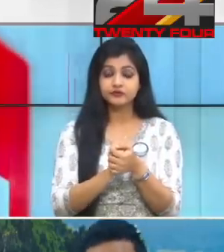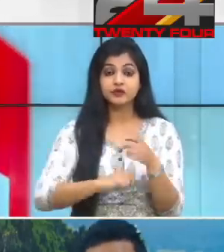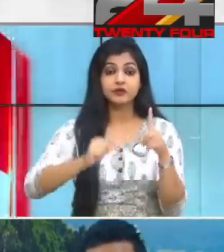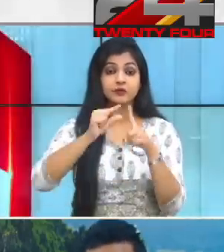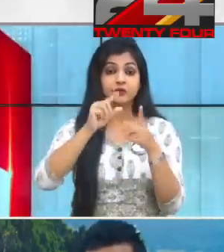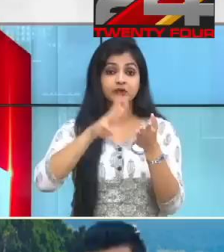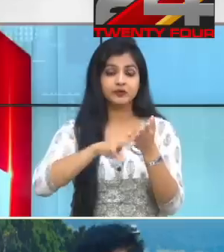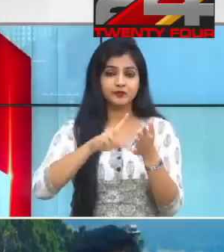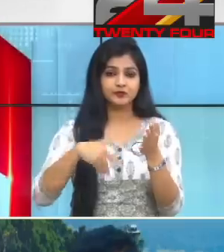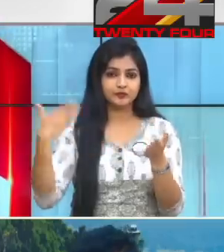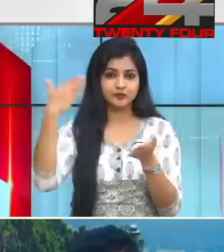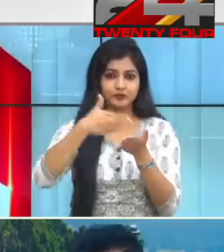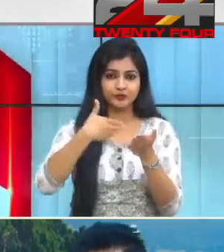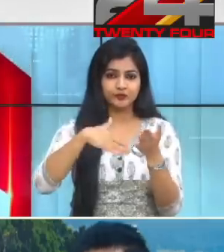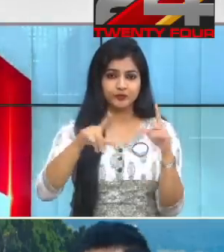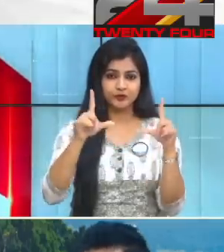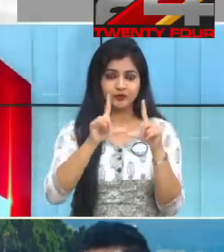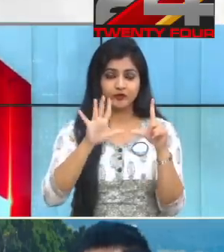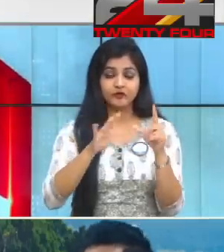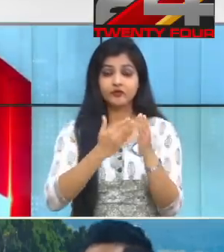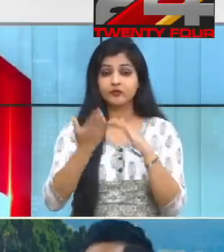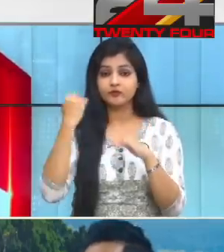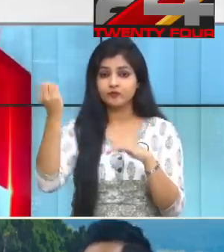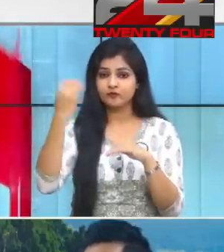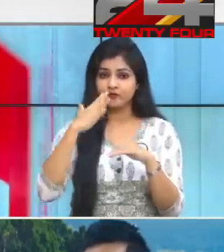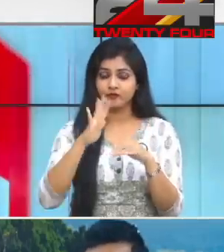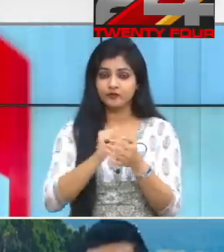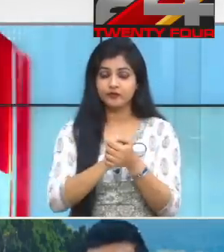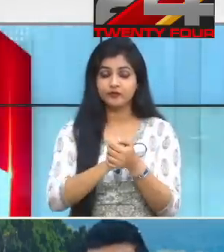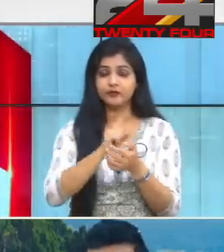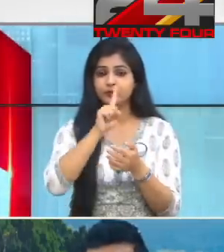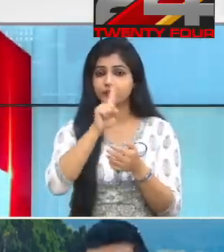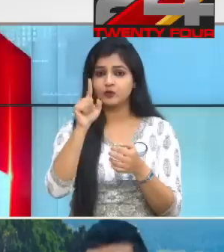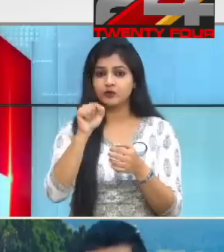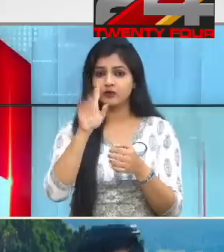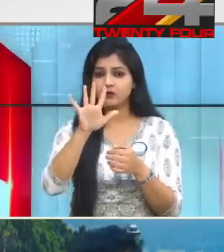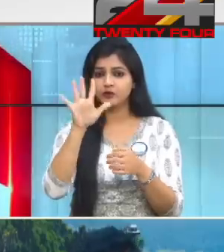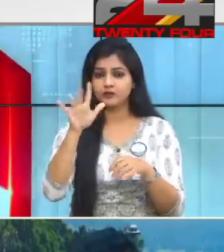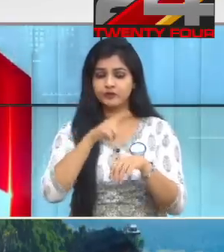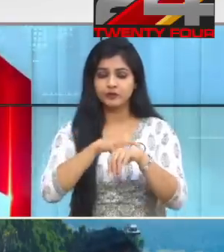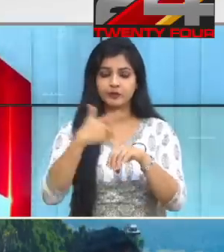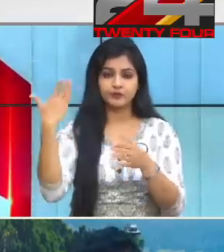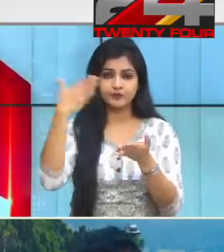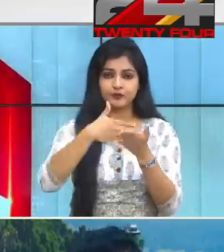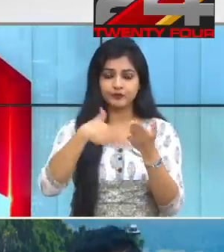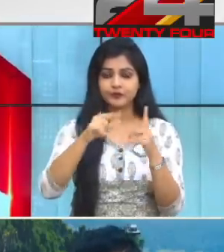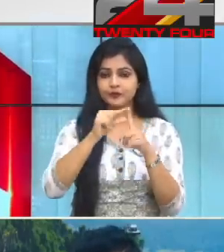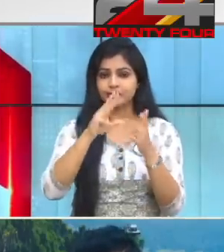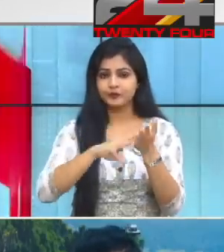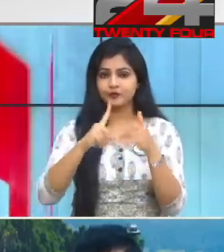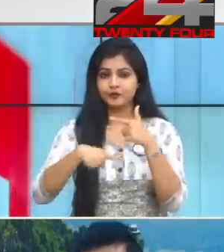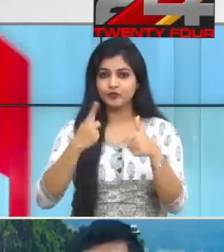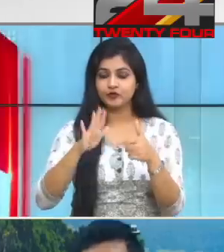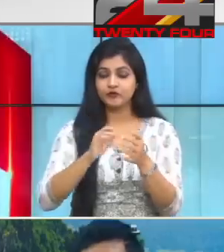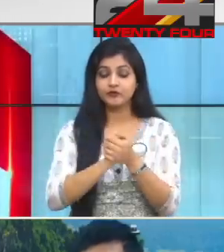പ്രധാനമന്ത്രിയുടെ സന്ദർശനം നമുക്ക് നേരത്തെ വിവരം തന്നതാണ്. 11:55 ഇവിടെ എത്തും. പിന്നെ അദ്ദേഹം